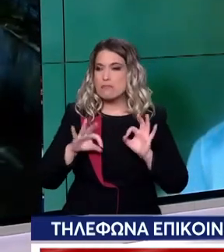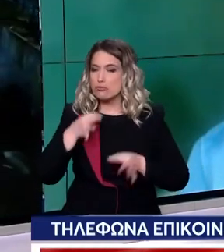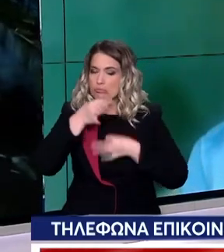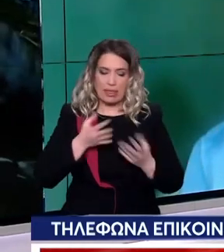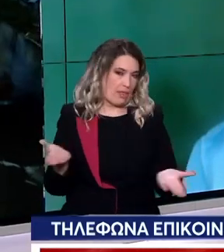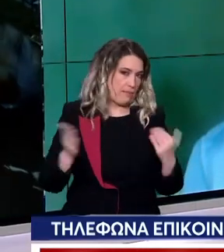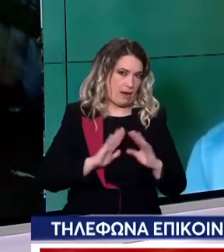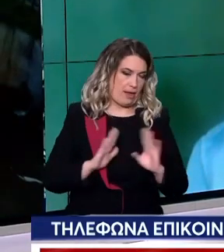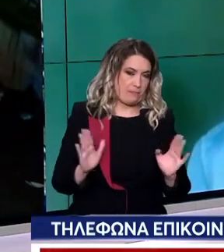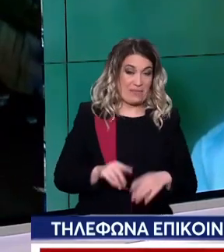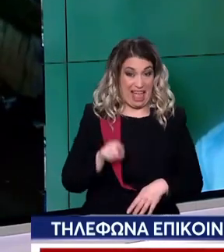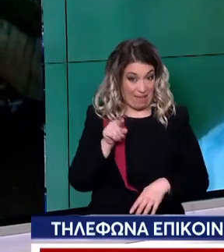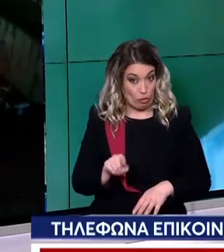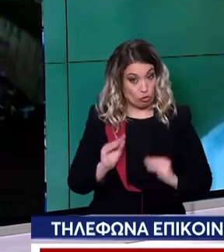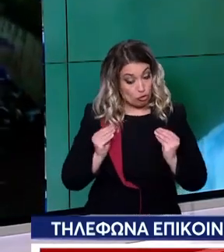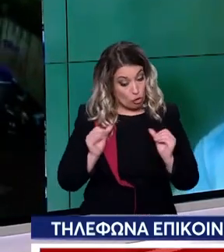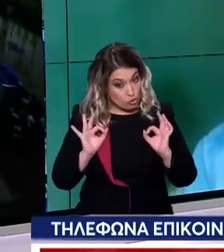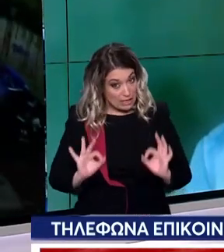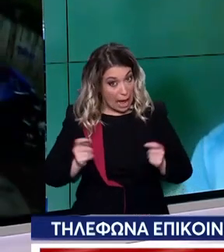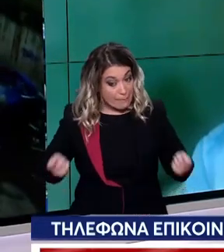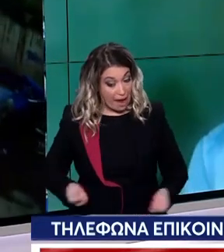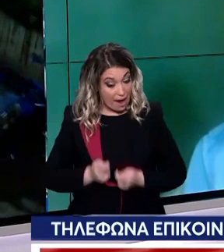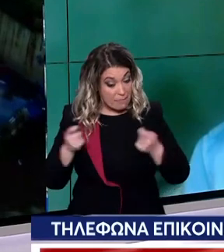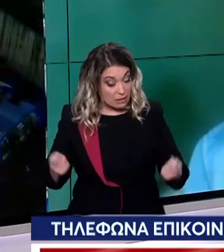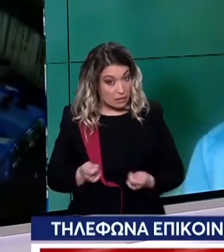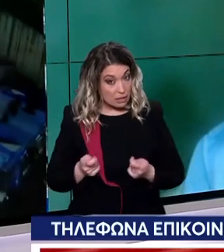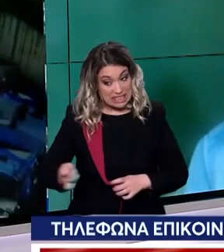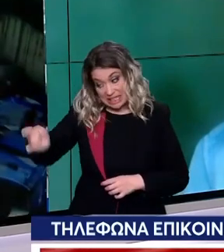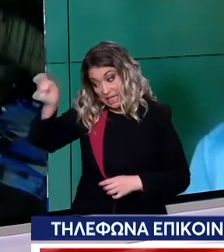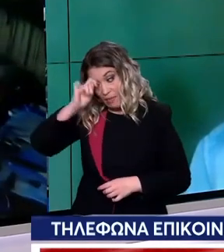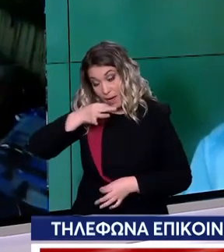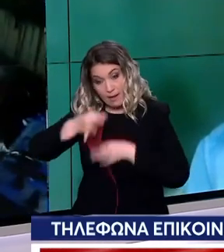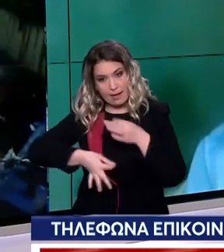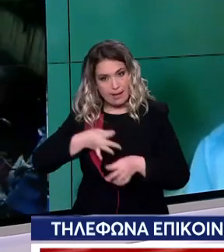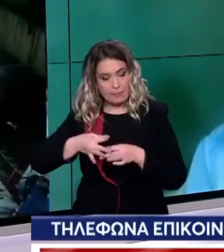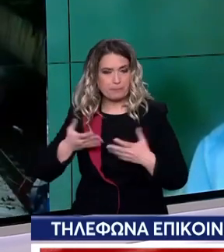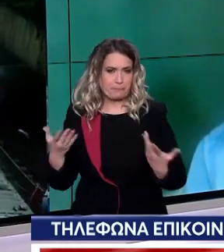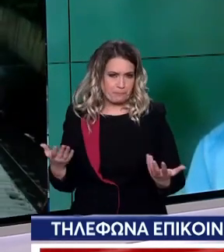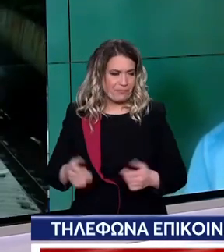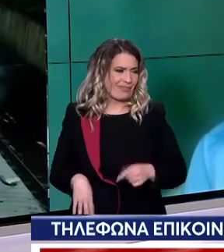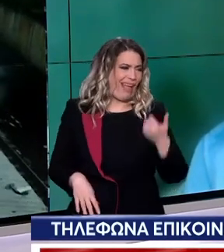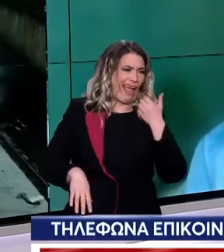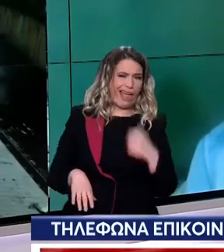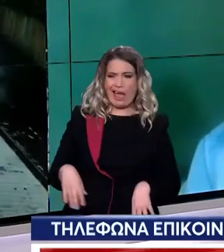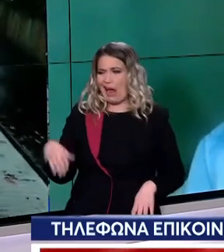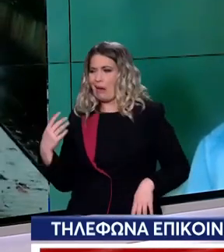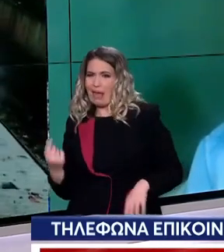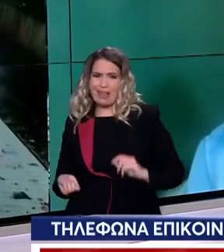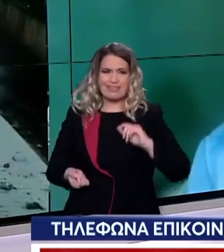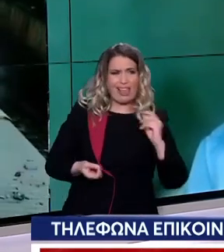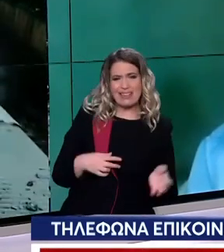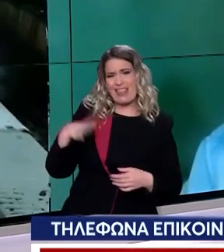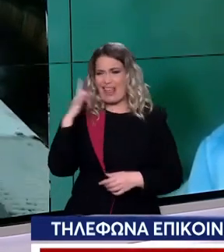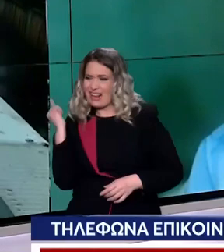μπορεί να είναι επαγγελματική συμπεριφορά αυτή που ακούμε άνθρωποι οι οποίοι κάπου ανάμεσα στο χαβαλέ τη βαβούρα λένε πράγματα τα μισά